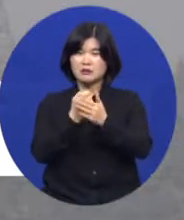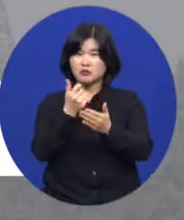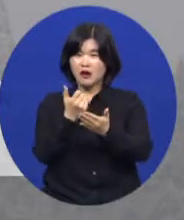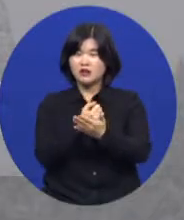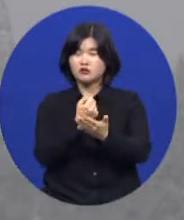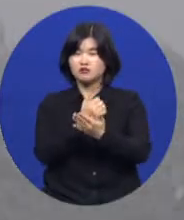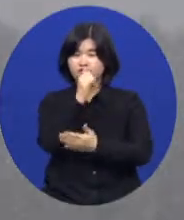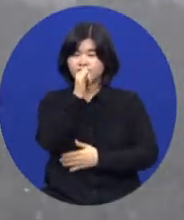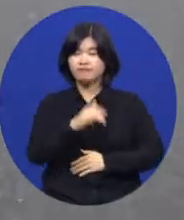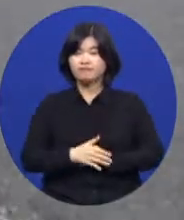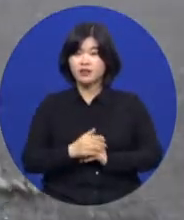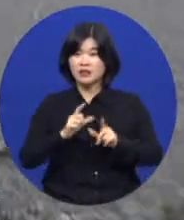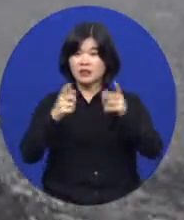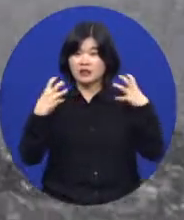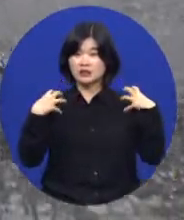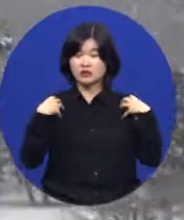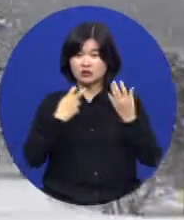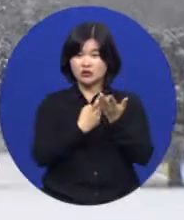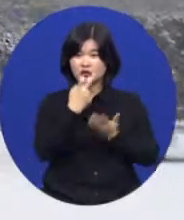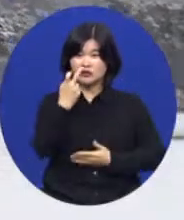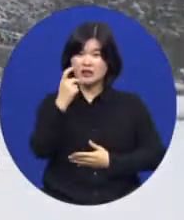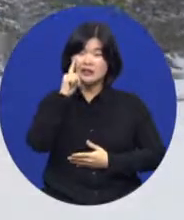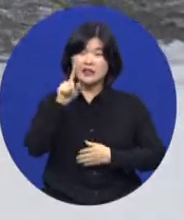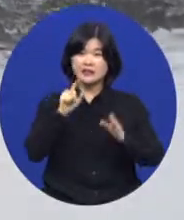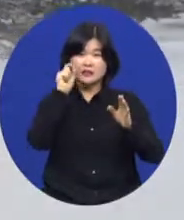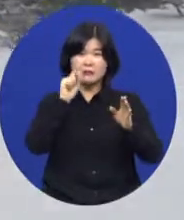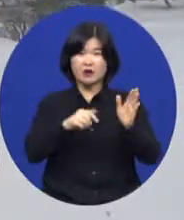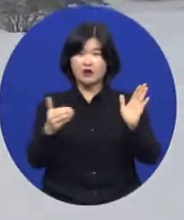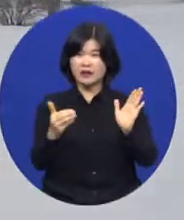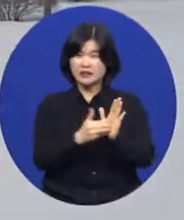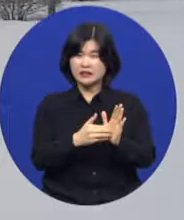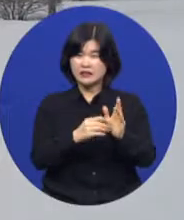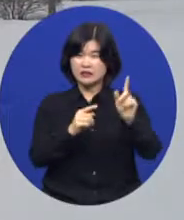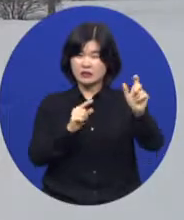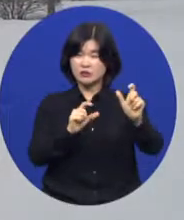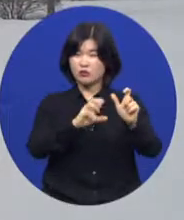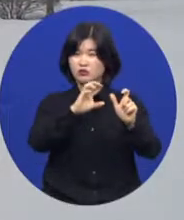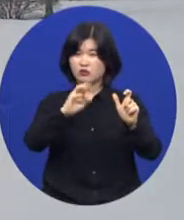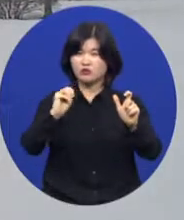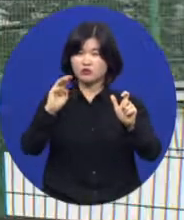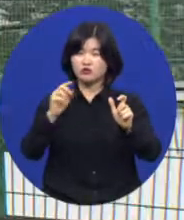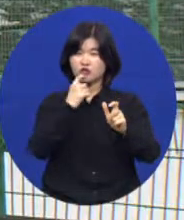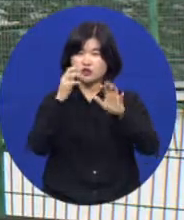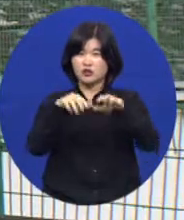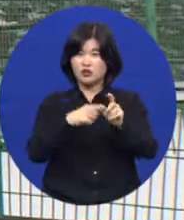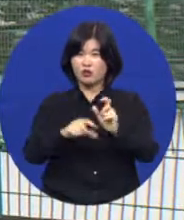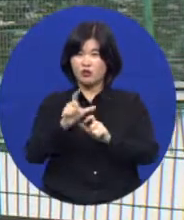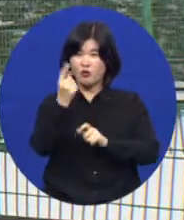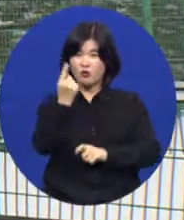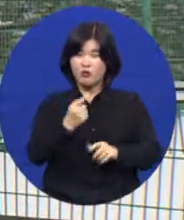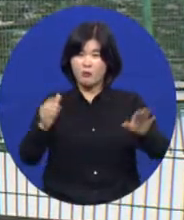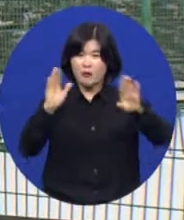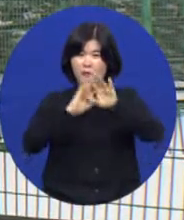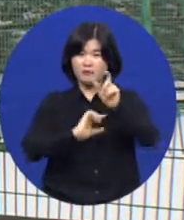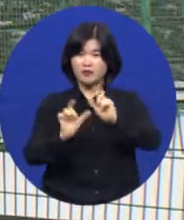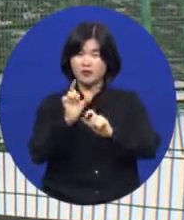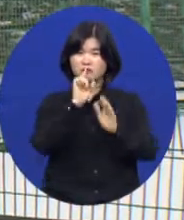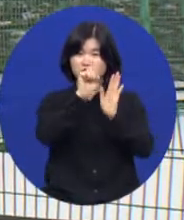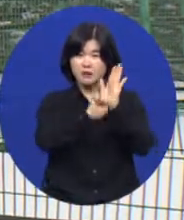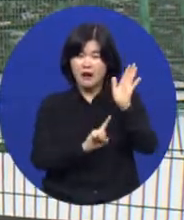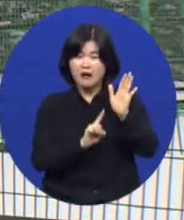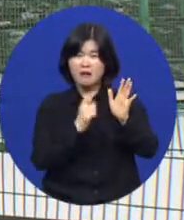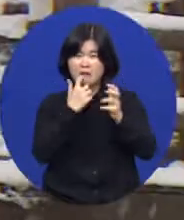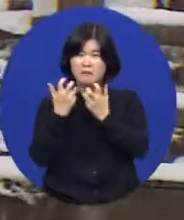아쉽네요. 기상청은 제주 산지에 내일 새벽까지 최고 15cm의 눈이 더 오고 밤사이 기온이 떨어지면 눈이